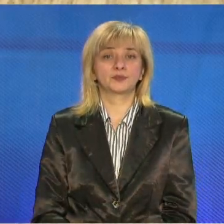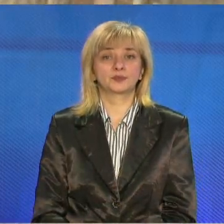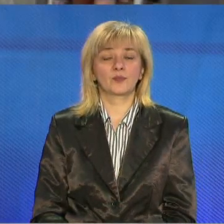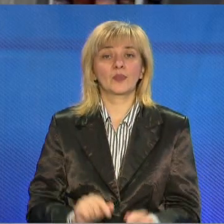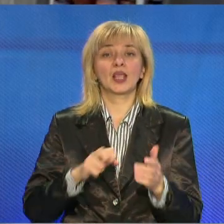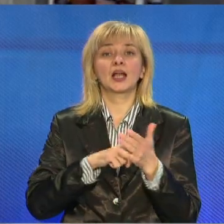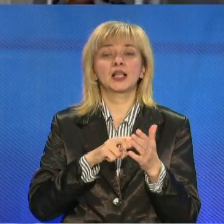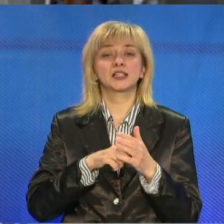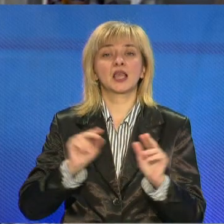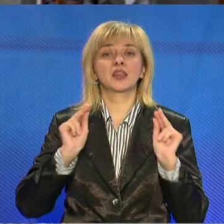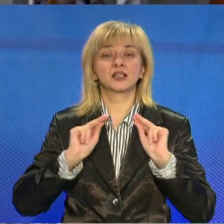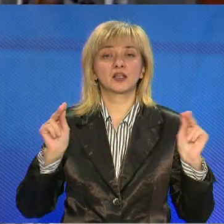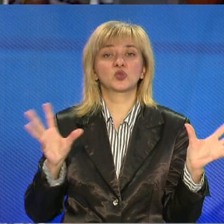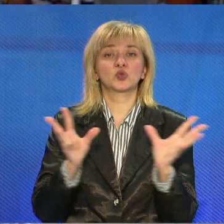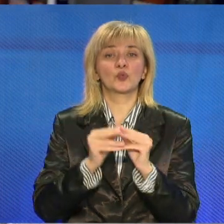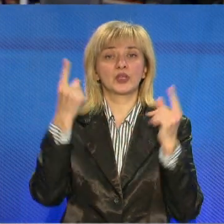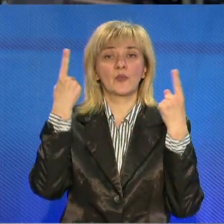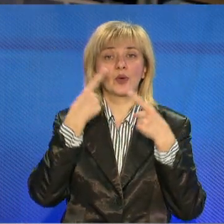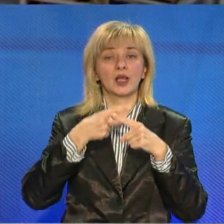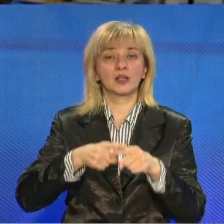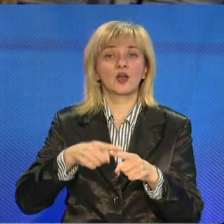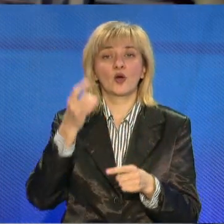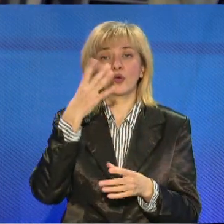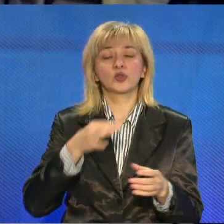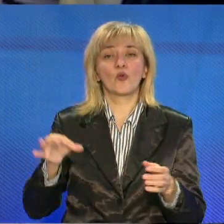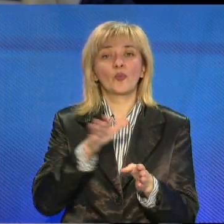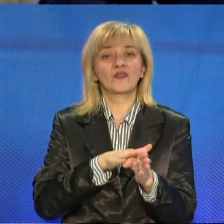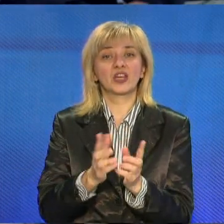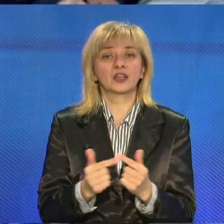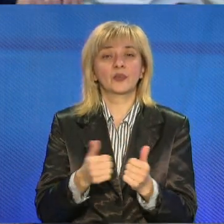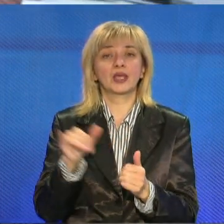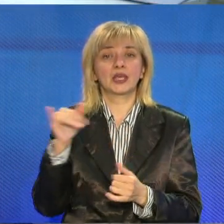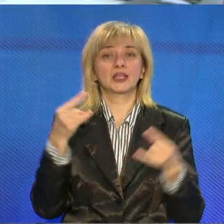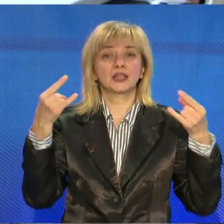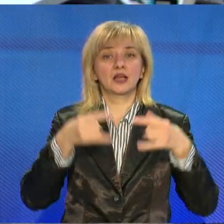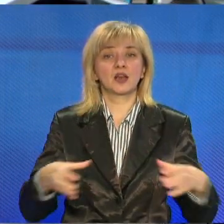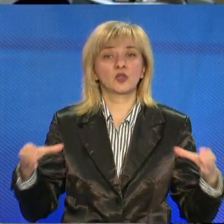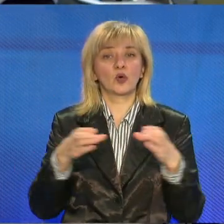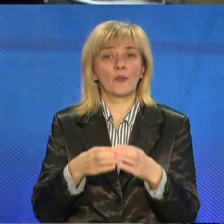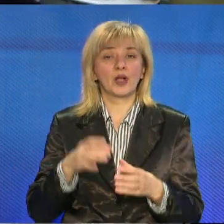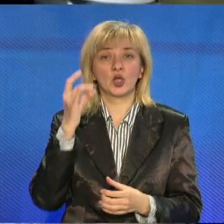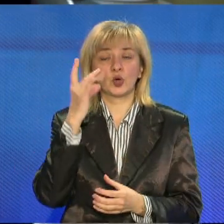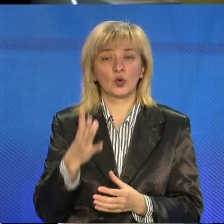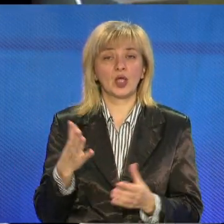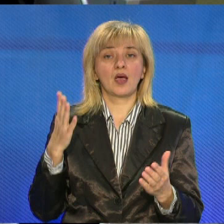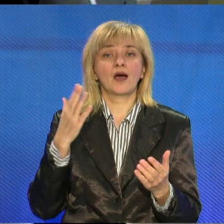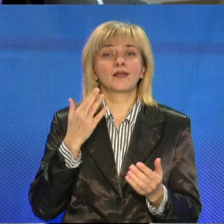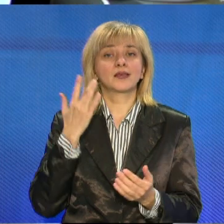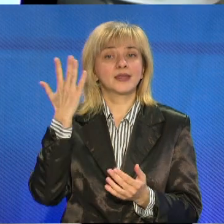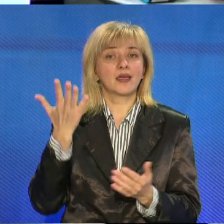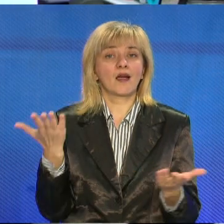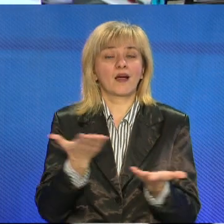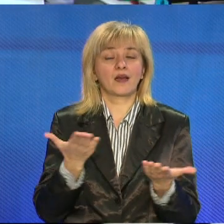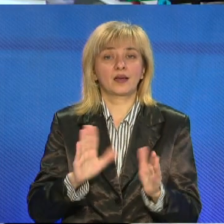Ліст настаўніку – сумесны праект гродзенскага аблвыканкама і тэлерадыёкампаніі «Гродна». Ад ідэі, якая належыць